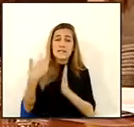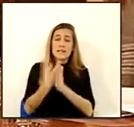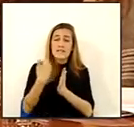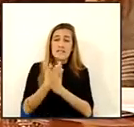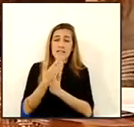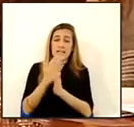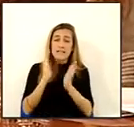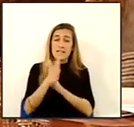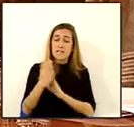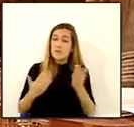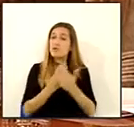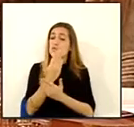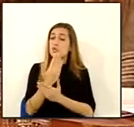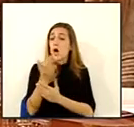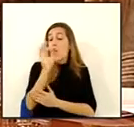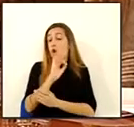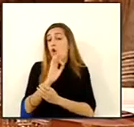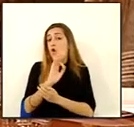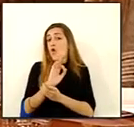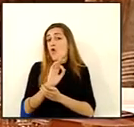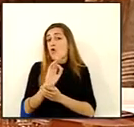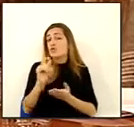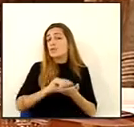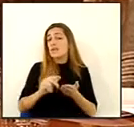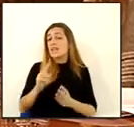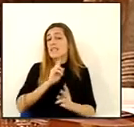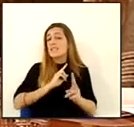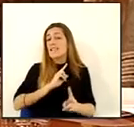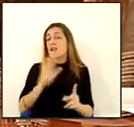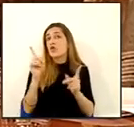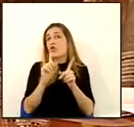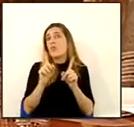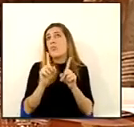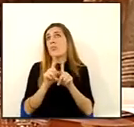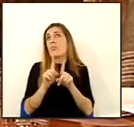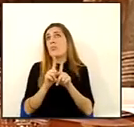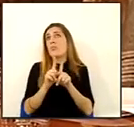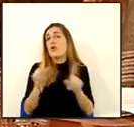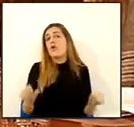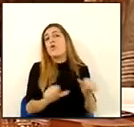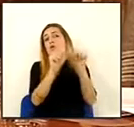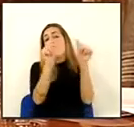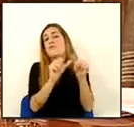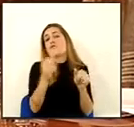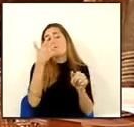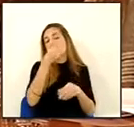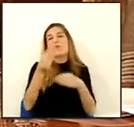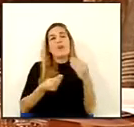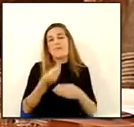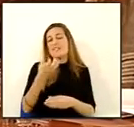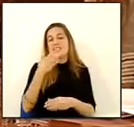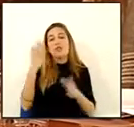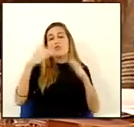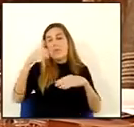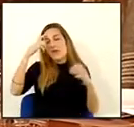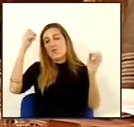el que des de secretaria ens deien que no eren formes, diguem-ne, de tornar una concessió així si no era amb un acord mutu,